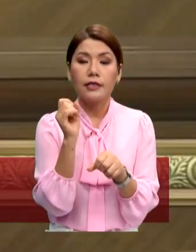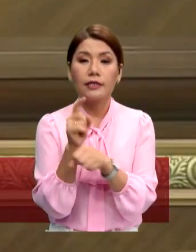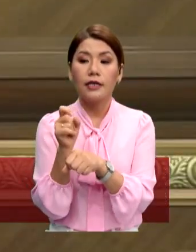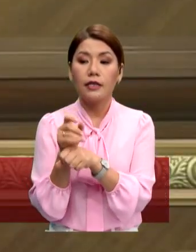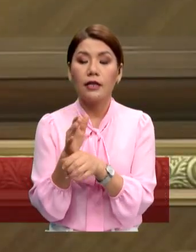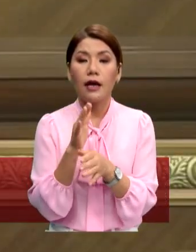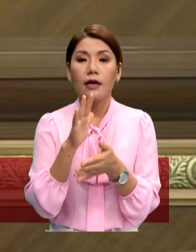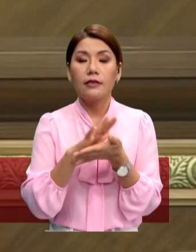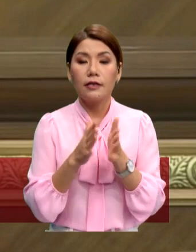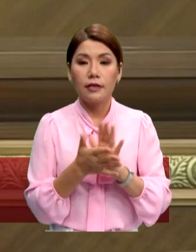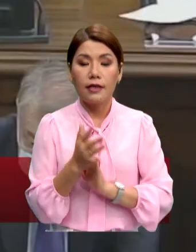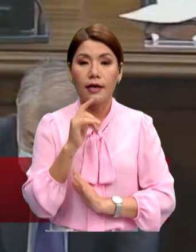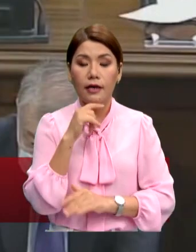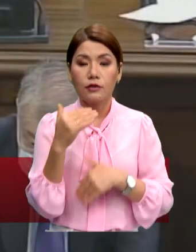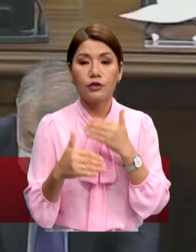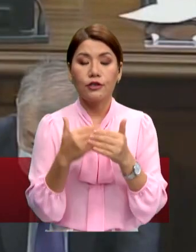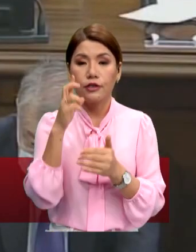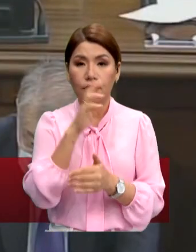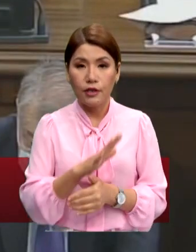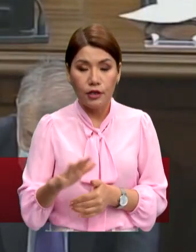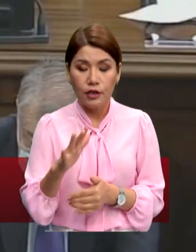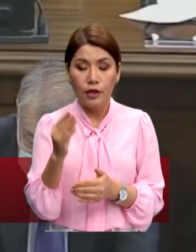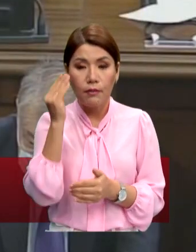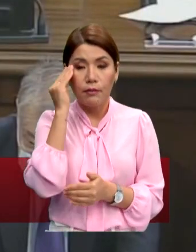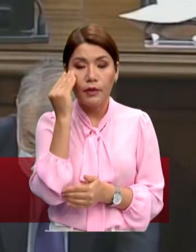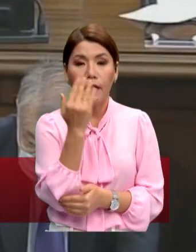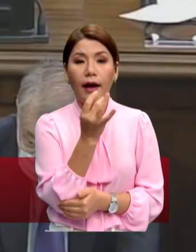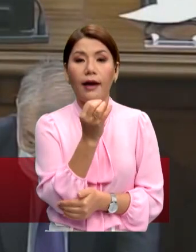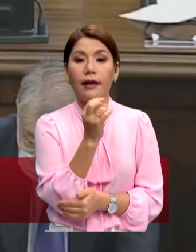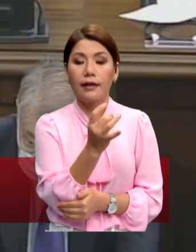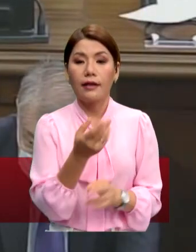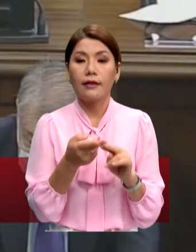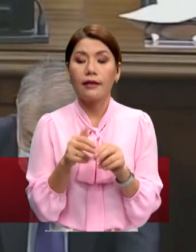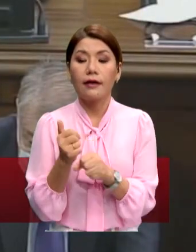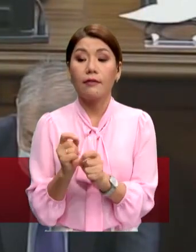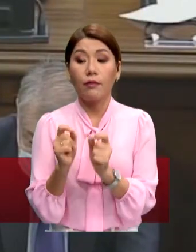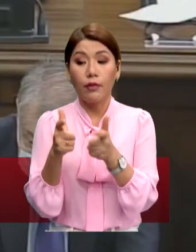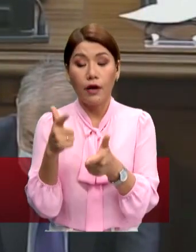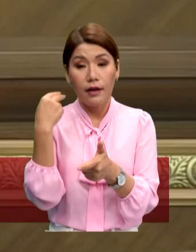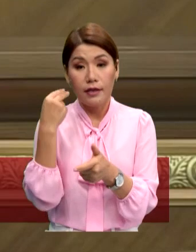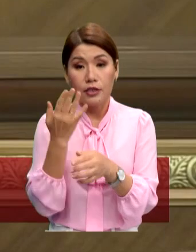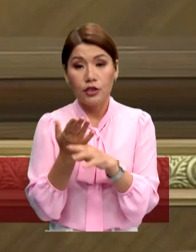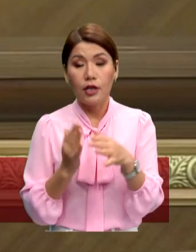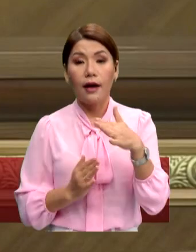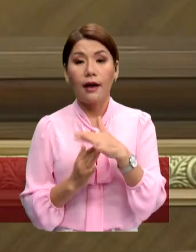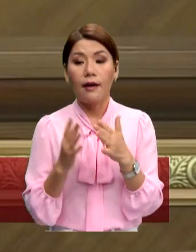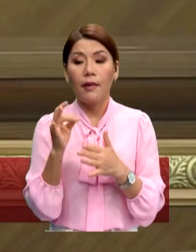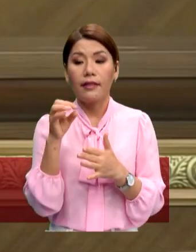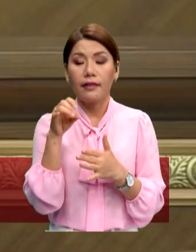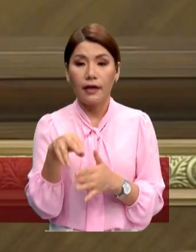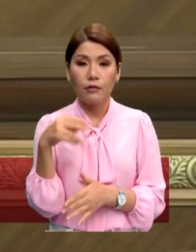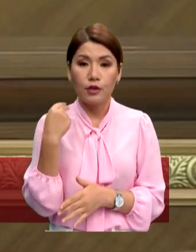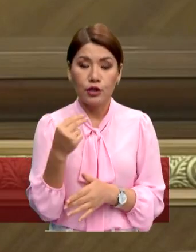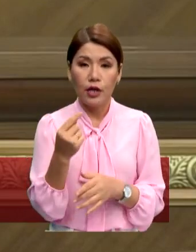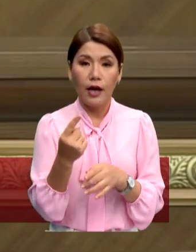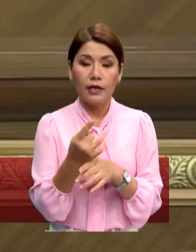по социально-экономическому развитию страны, считает Карин. Ну а предложение главы государства ограничить мандат президента в